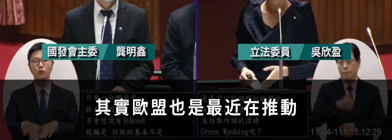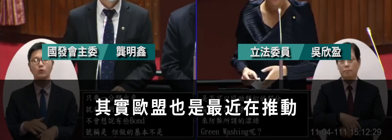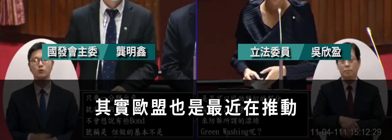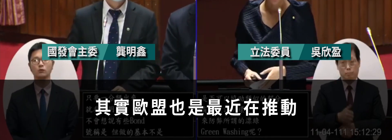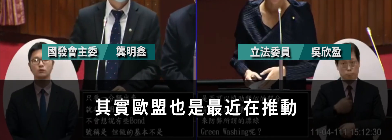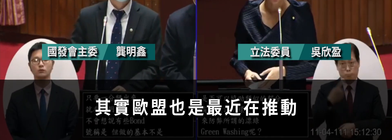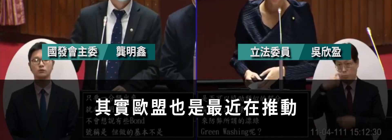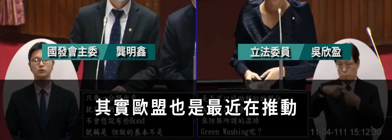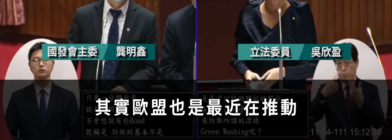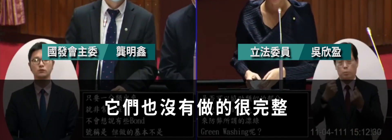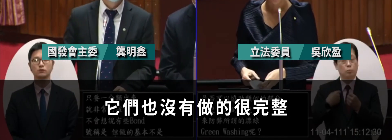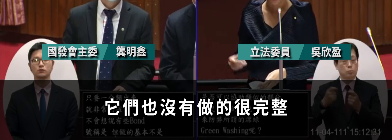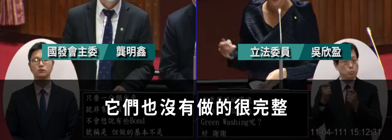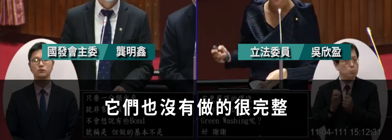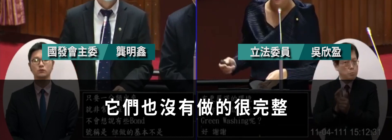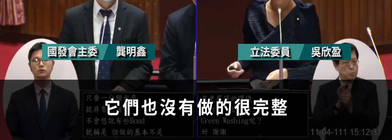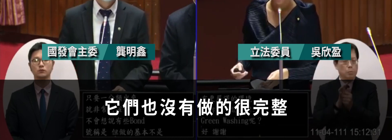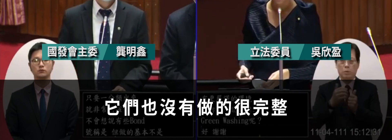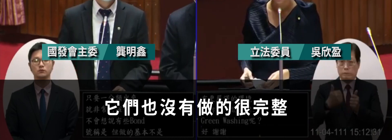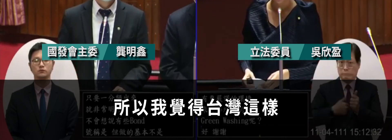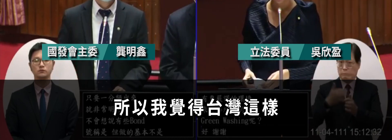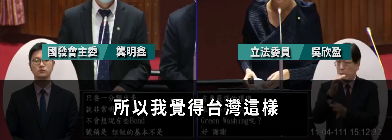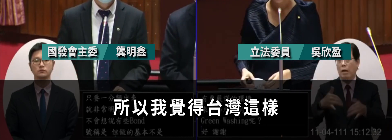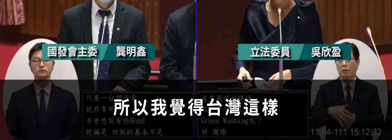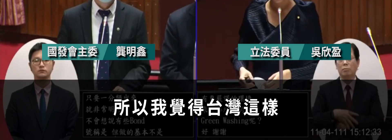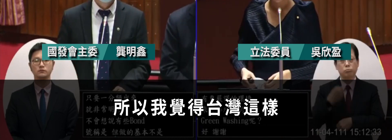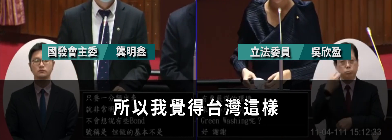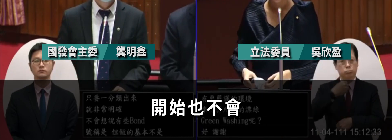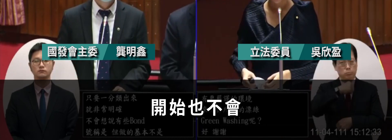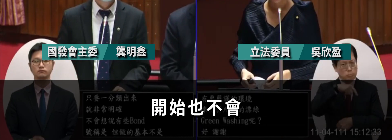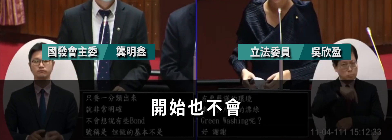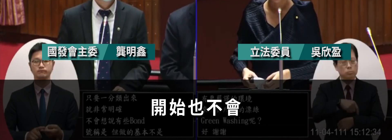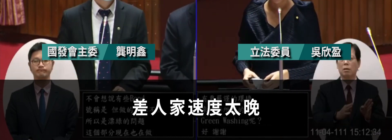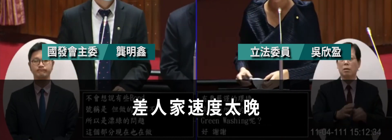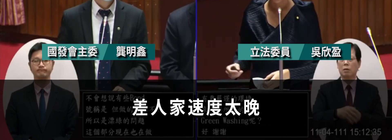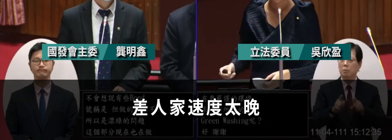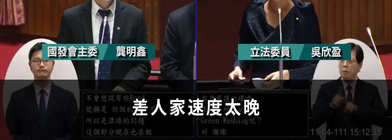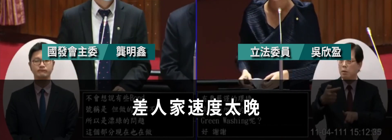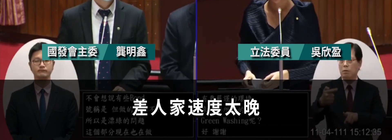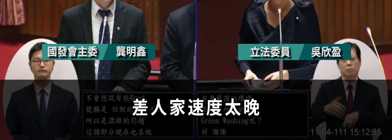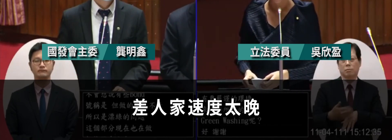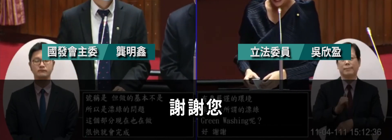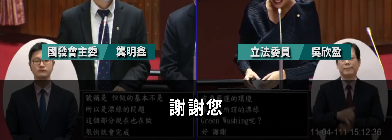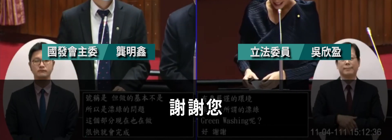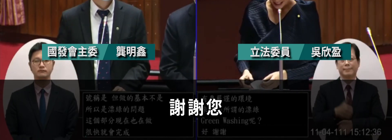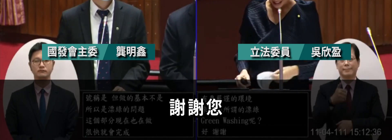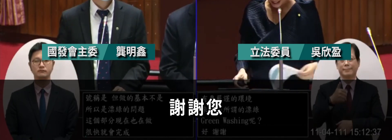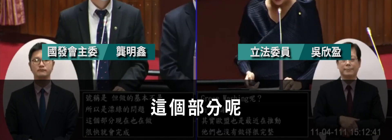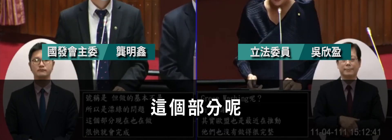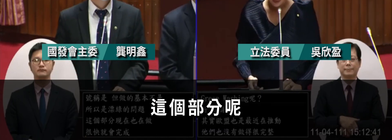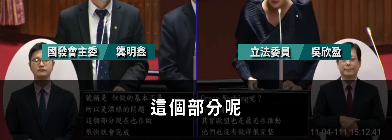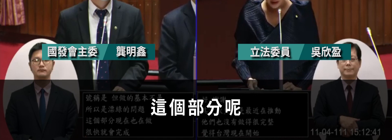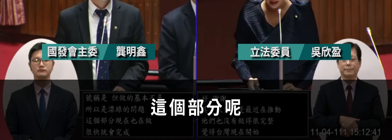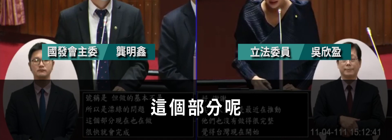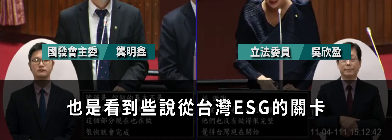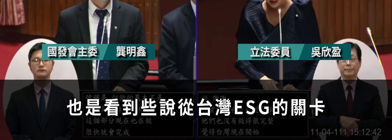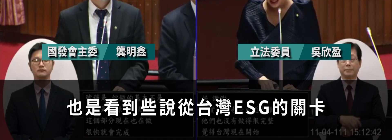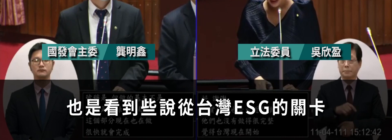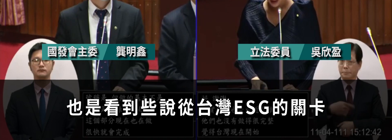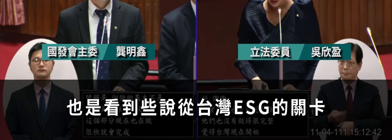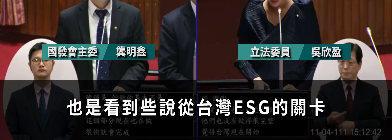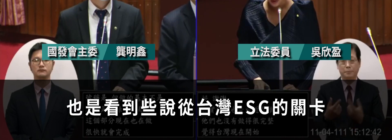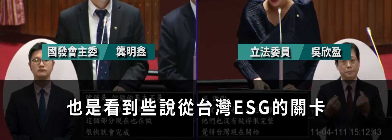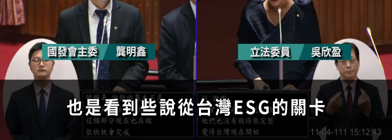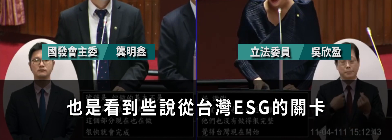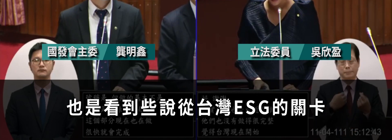实欧盟也是最近在推动，他们也没有做得很完整，所以觉得台湾这样开始也不会差人家速度太晚。谢谢您。这个部分呢，也是